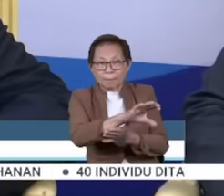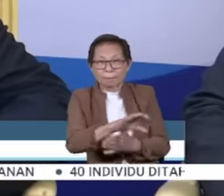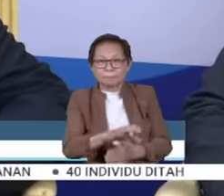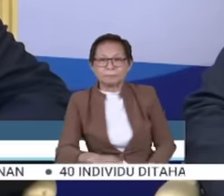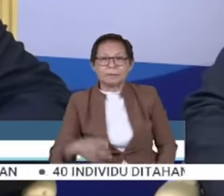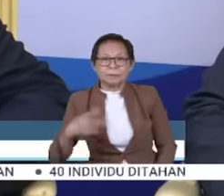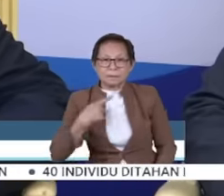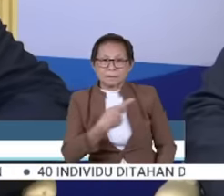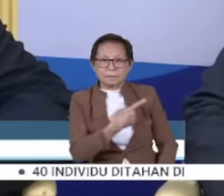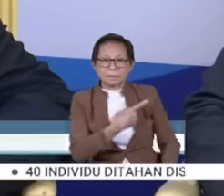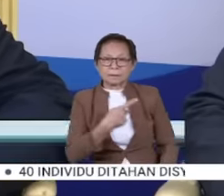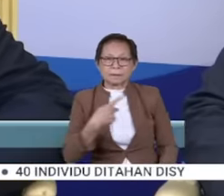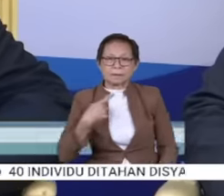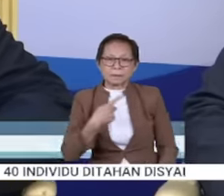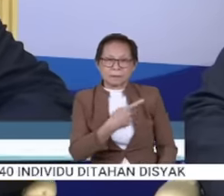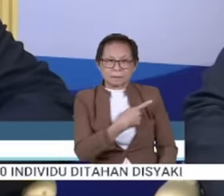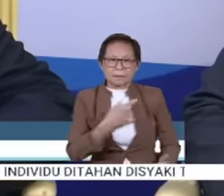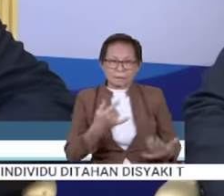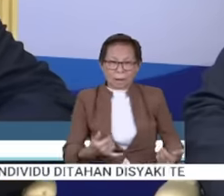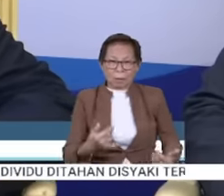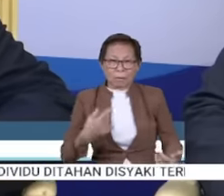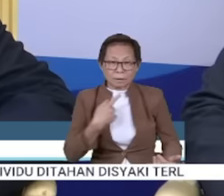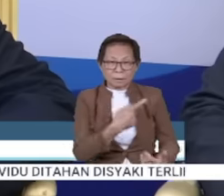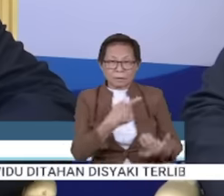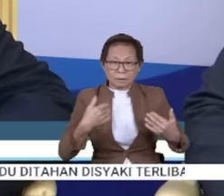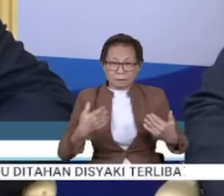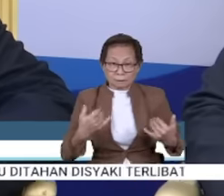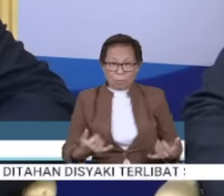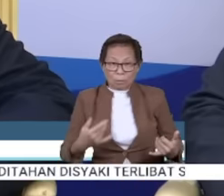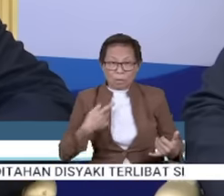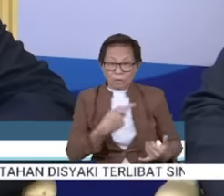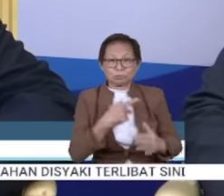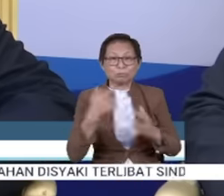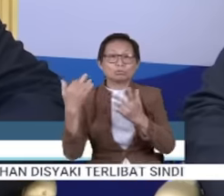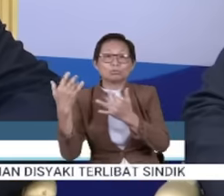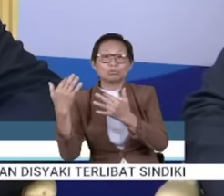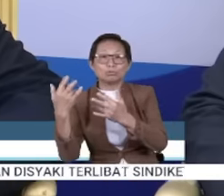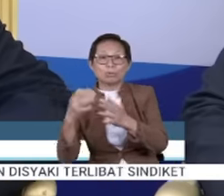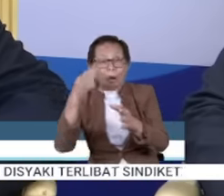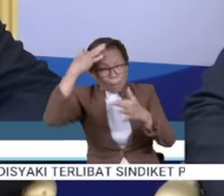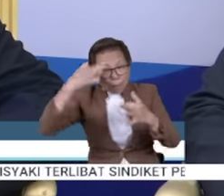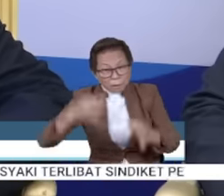kita juga sedang menunggu keputusan